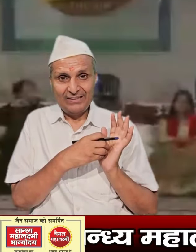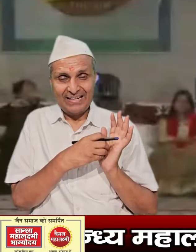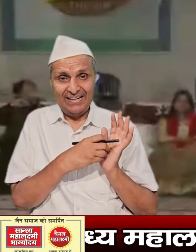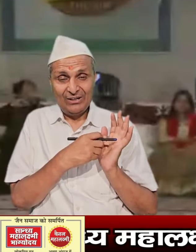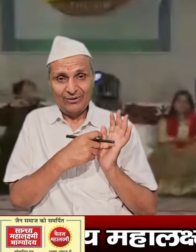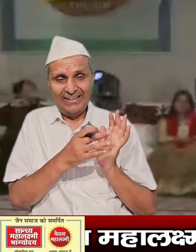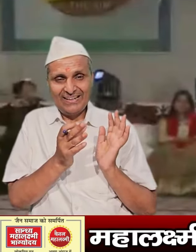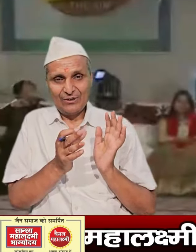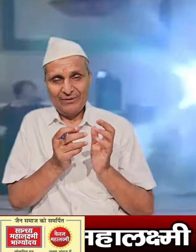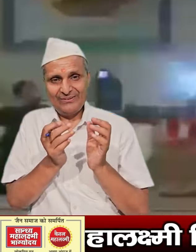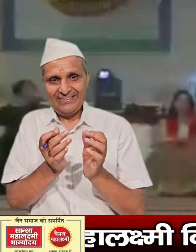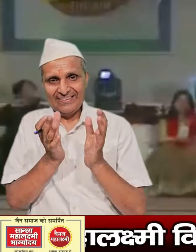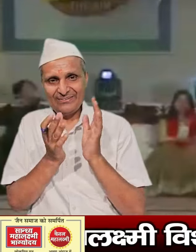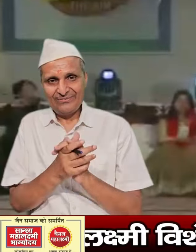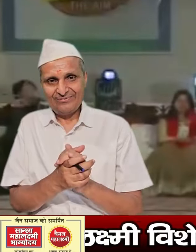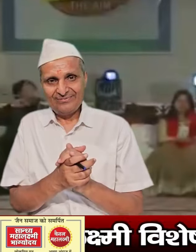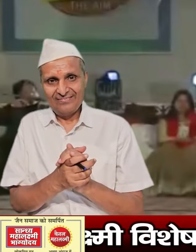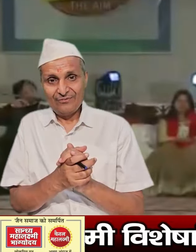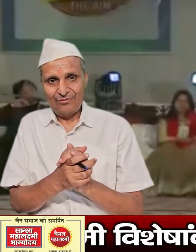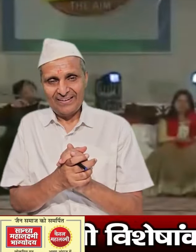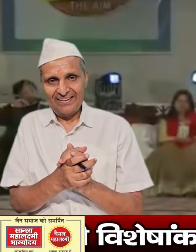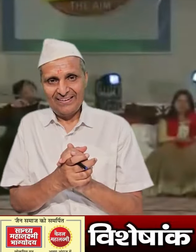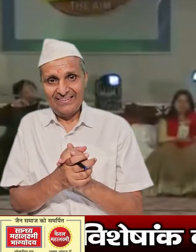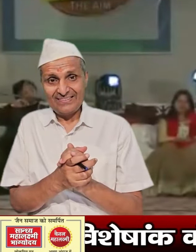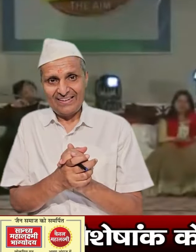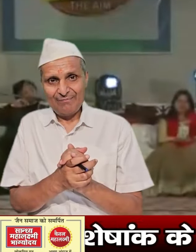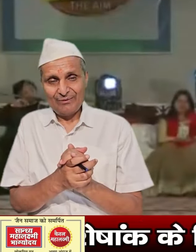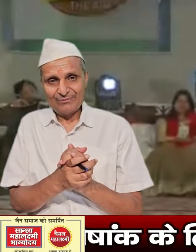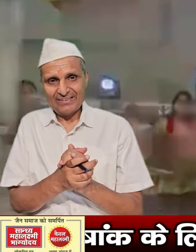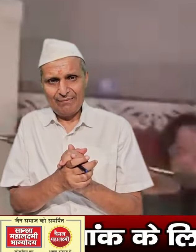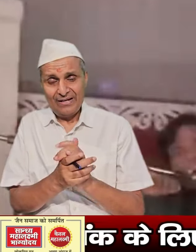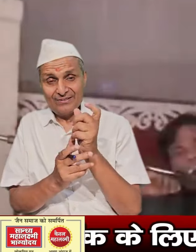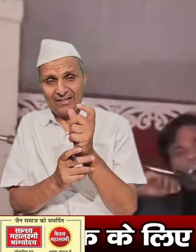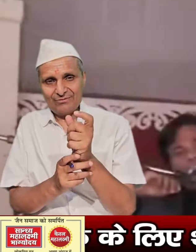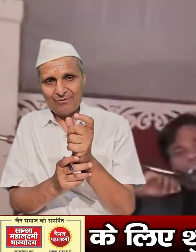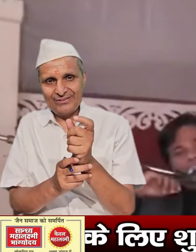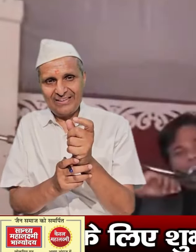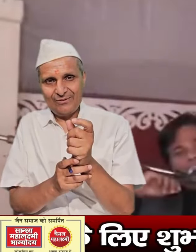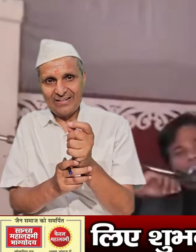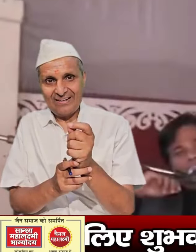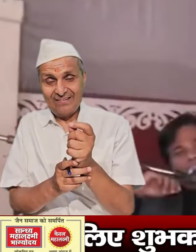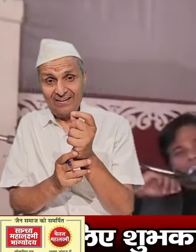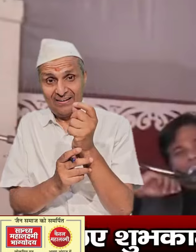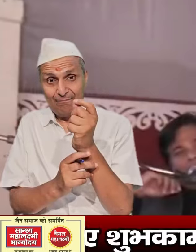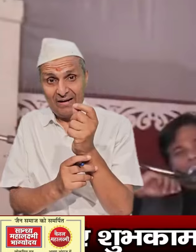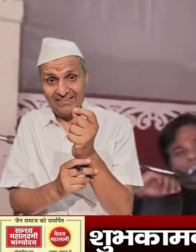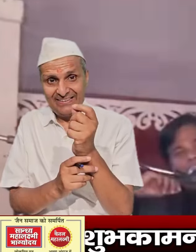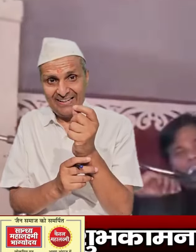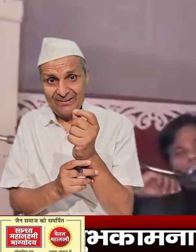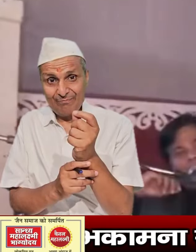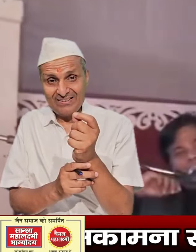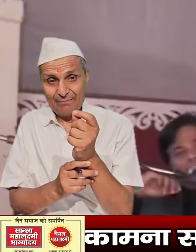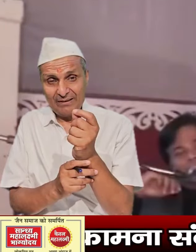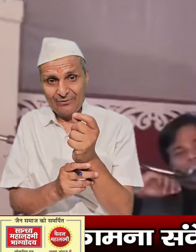मा नाम दि जा र है तो एक लाख यूंही दे जाते हो फर्क है इस दान में और इस भक्ति में साफ उने श ने क्या कहा कि मैं